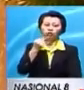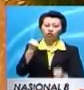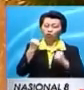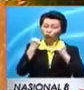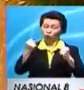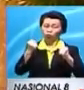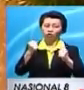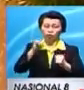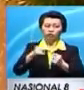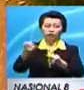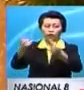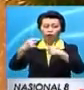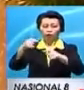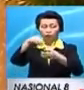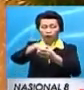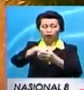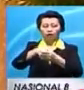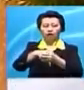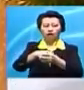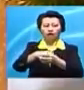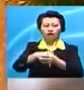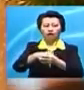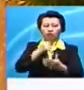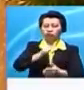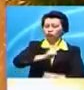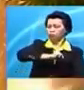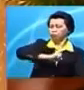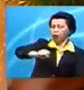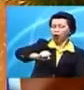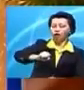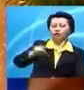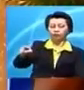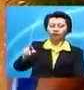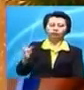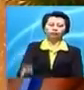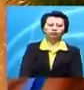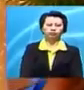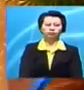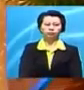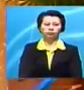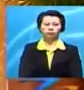kuat yang datang dari dalam UMNO menyanggah pendapat-pendapat berkenaan.